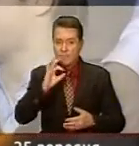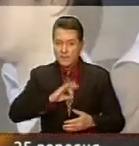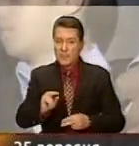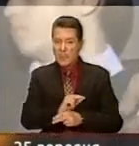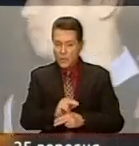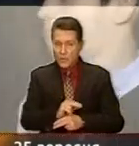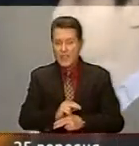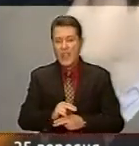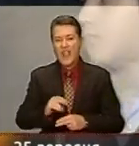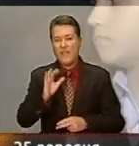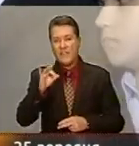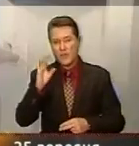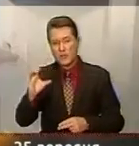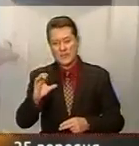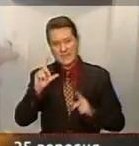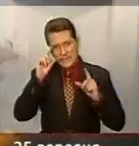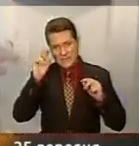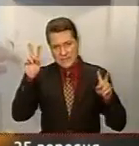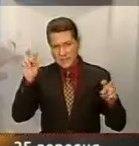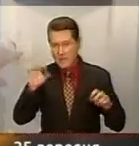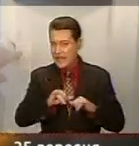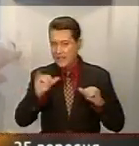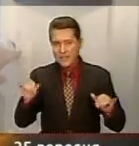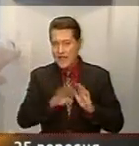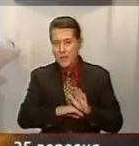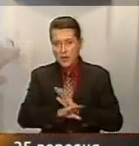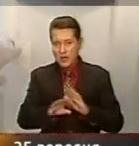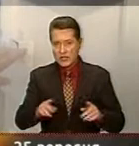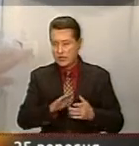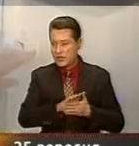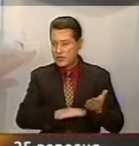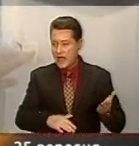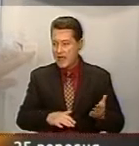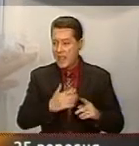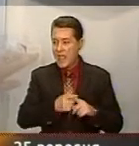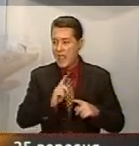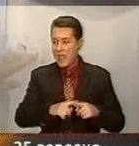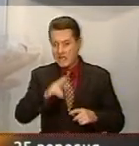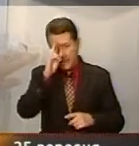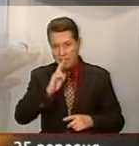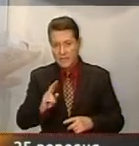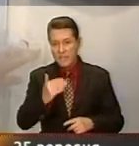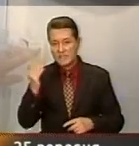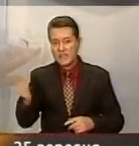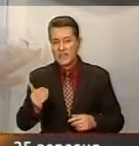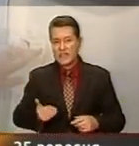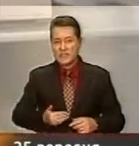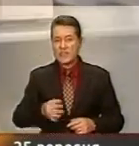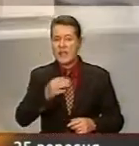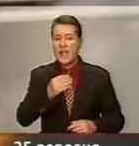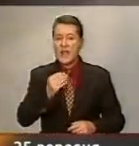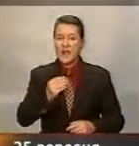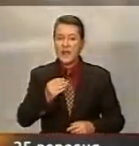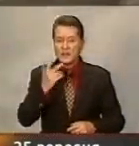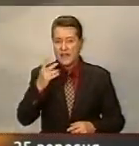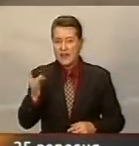організмі, спить і не прогресує далі. Це от на 7 дітей на 2 місяці. Їхня життя, як говориться. І завтрак, і обід, і ужин.